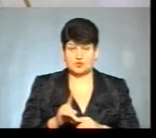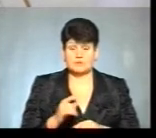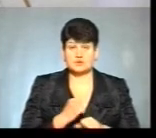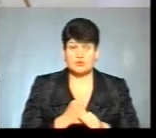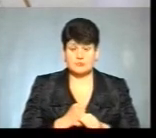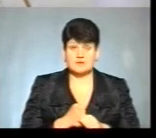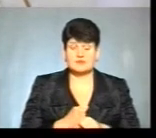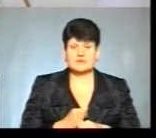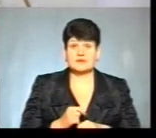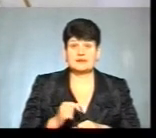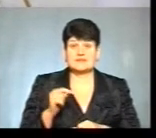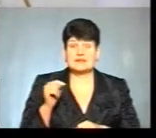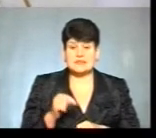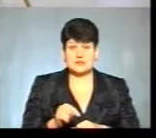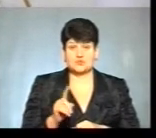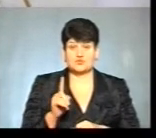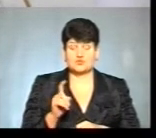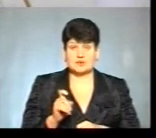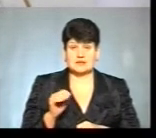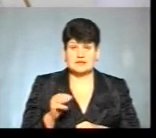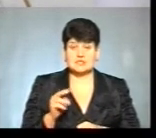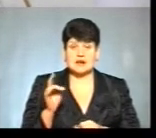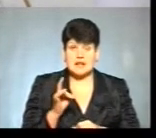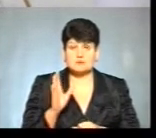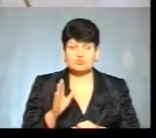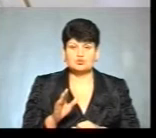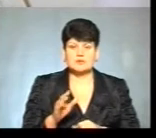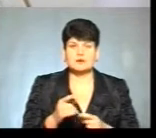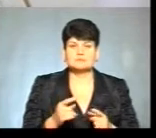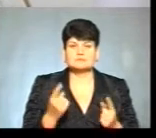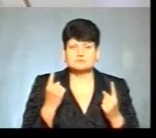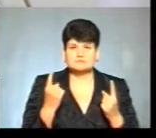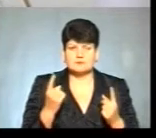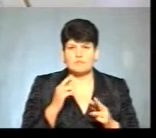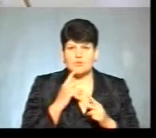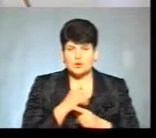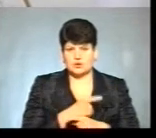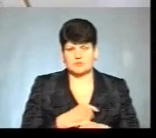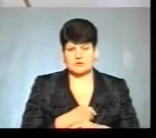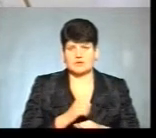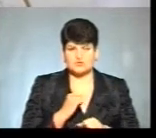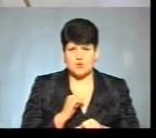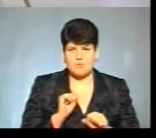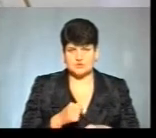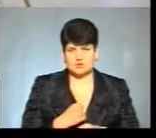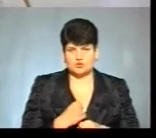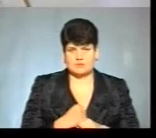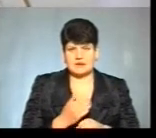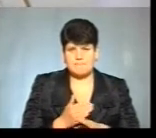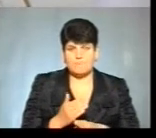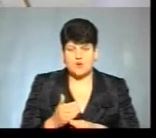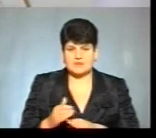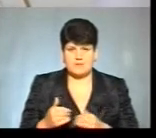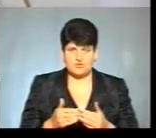в сотні, в тисячу раз ми зробимо більше помилок, ніж ми можемо зробити за такого принципу поетапного